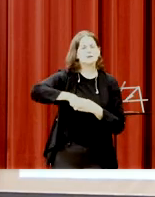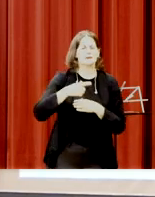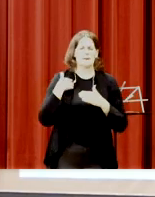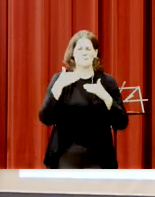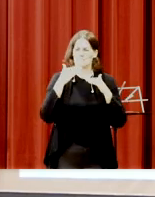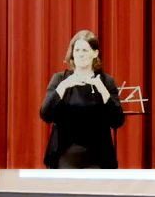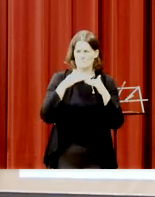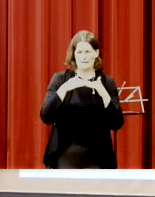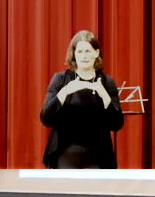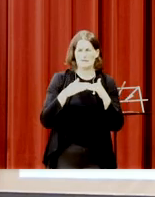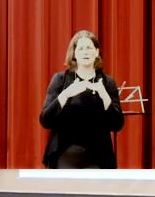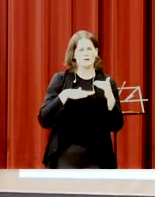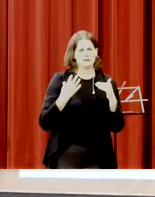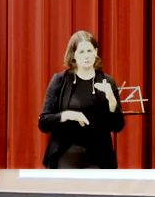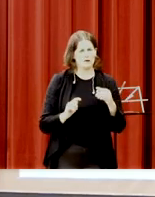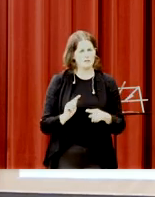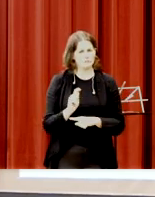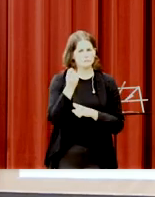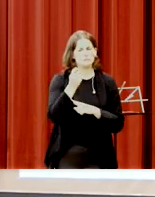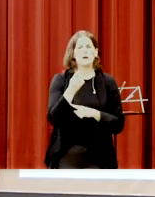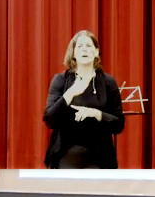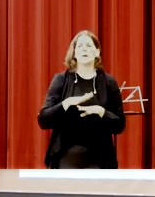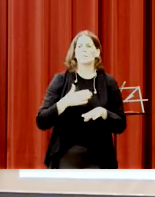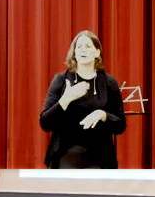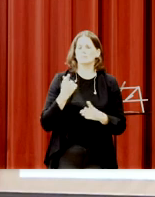sistema universitari públic i català.